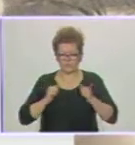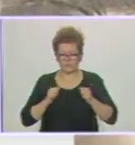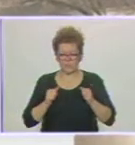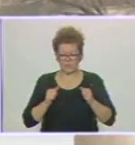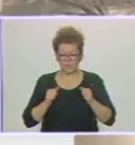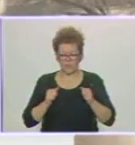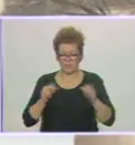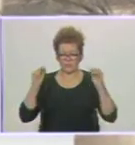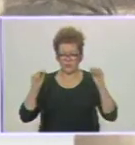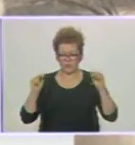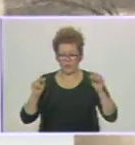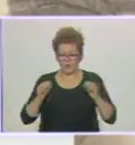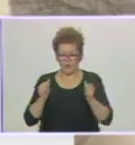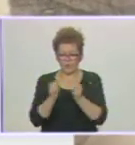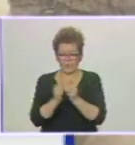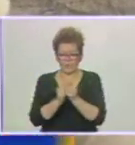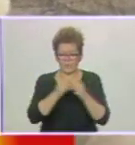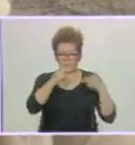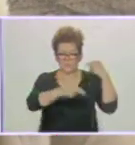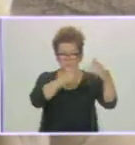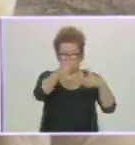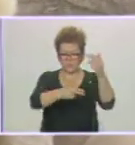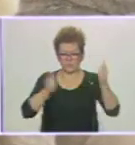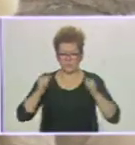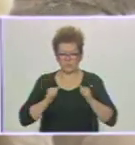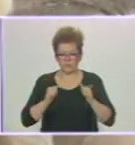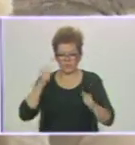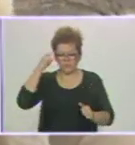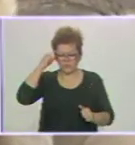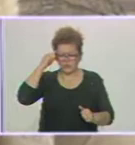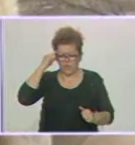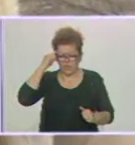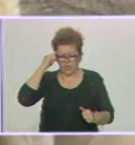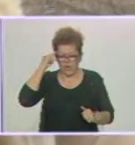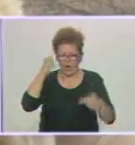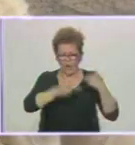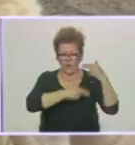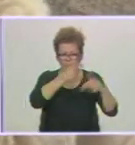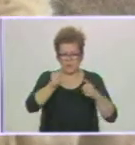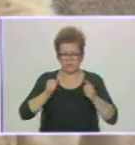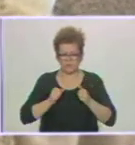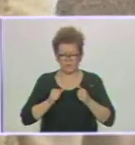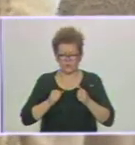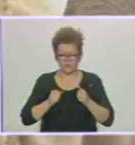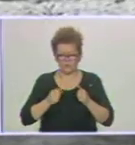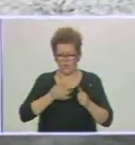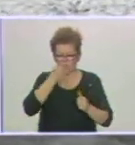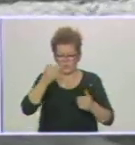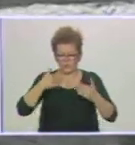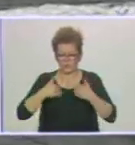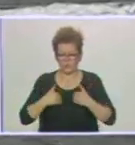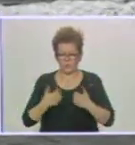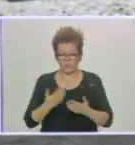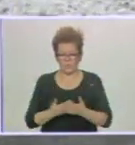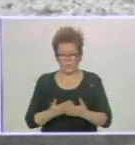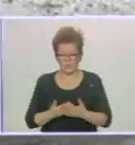iubește foarte mult tradițiile populare, cunoaște foarte bine obiceiurile și bineînțeles că ni le-a insuflat și nouă, pentru că